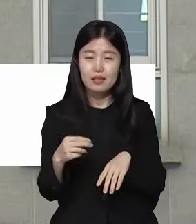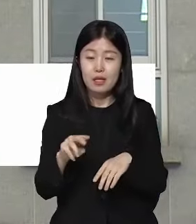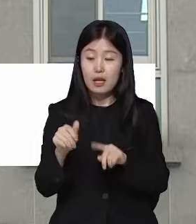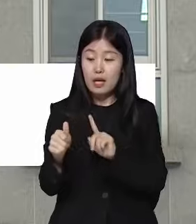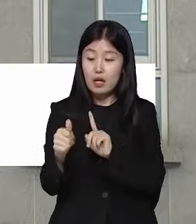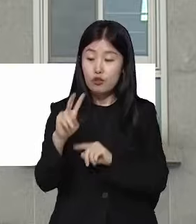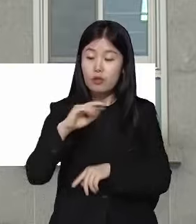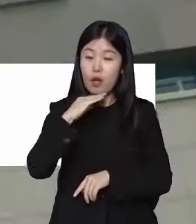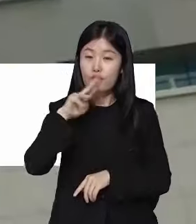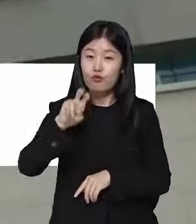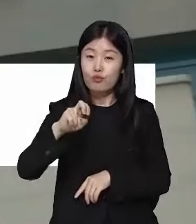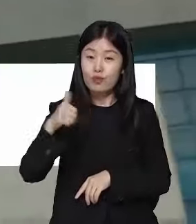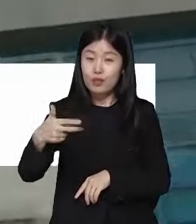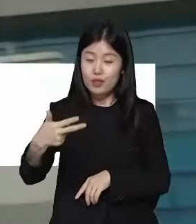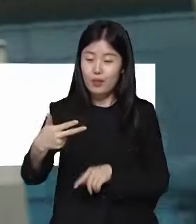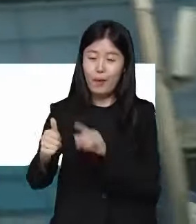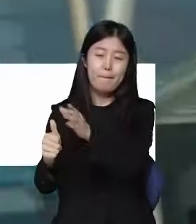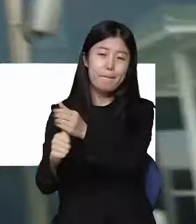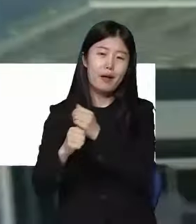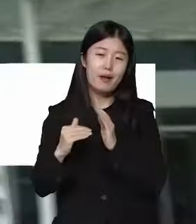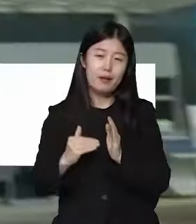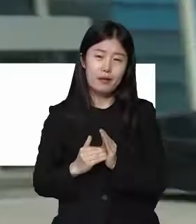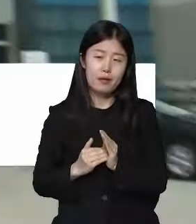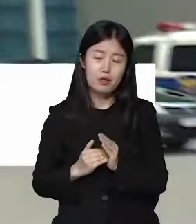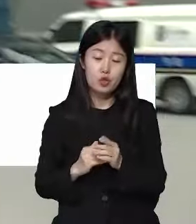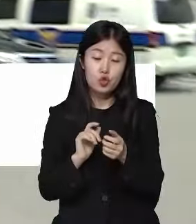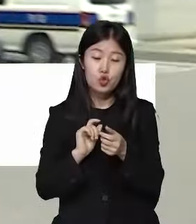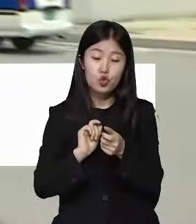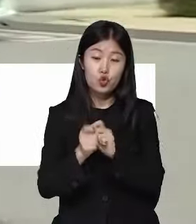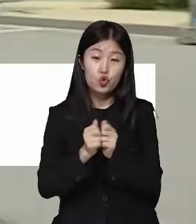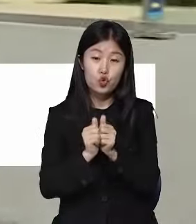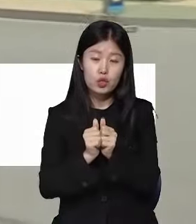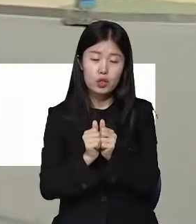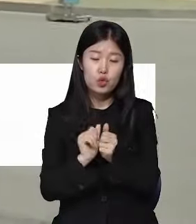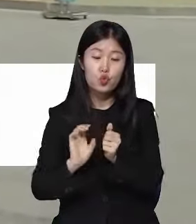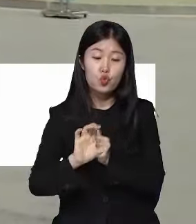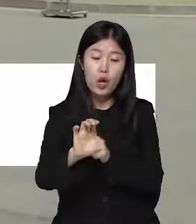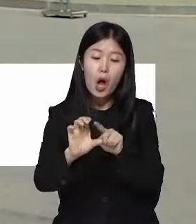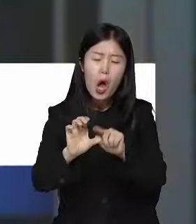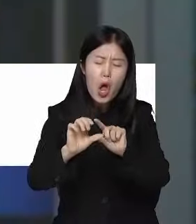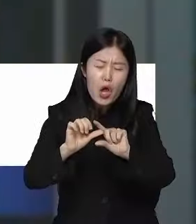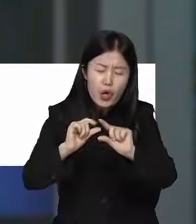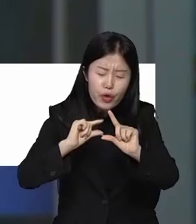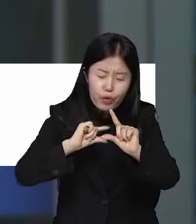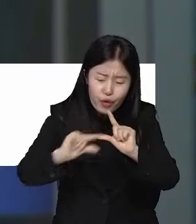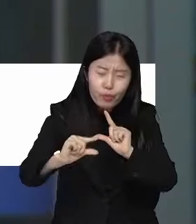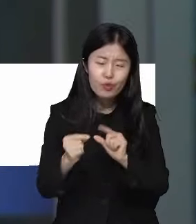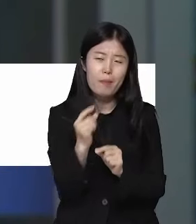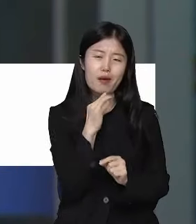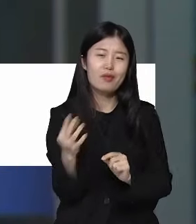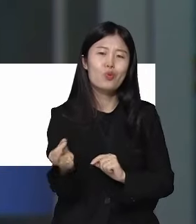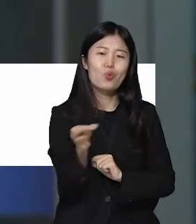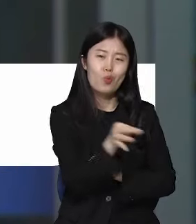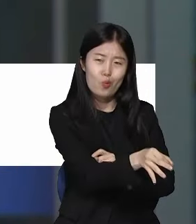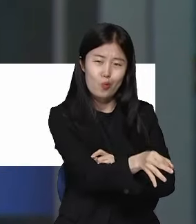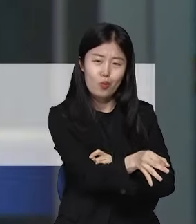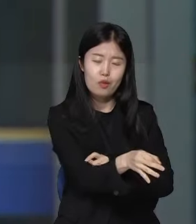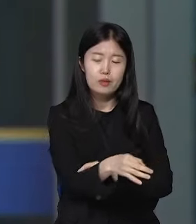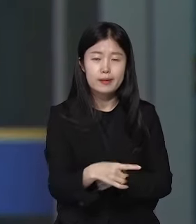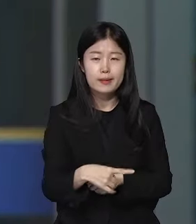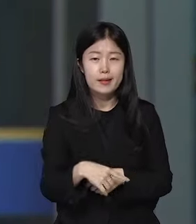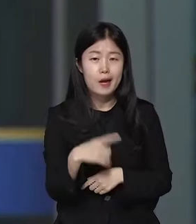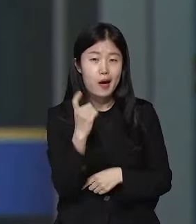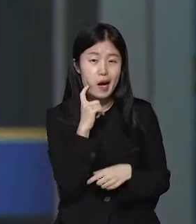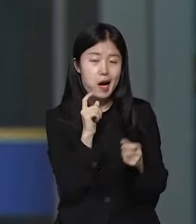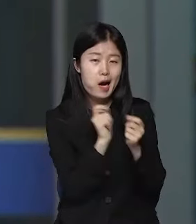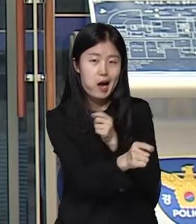오늘 밝혔습니다. A씨는 주식 투자금 중 일부를 피해자에게 돌려준 뒤 수익이 나는 것처럼 속여 돈을 계속